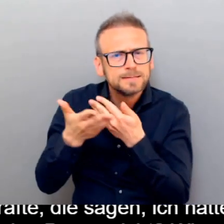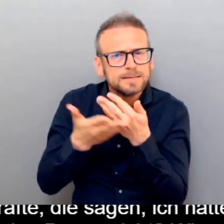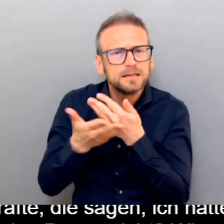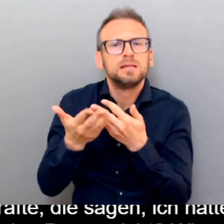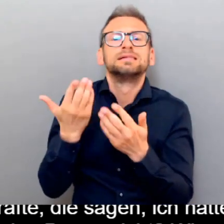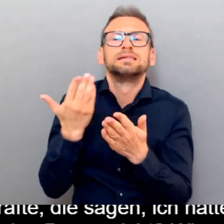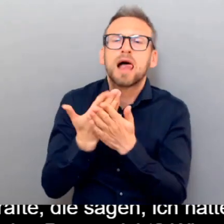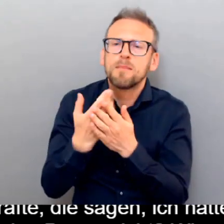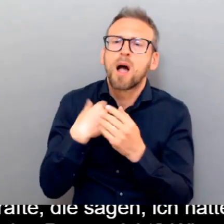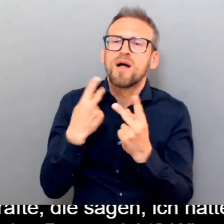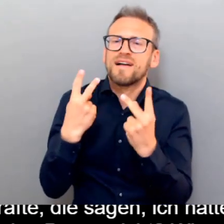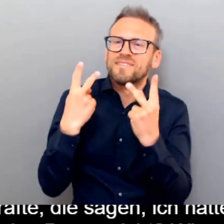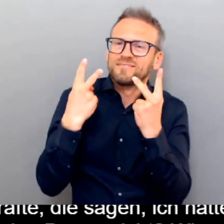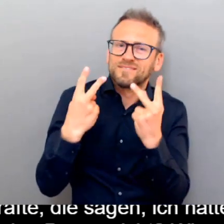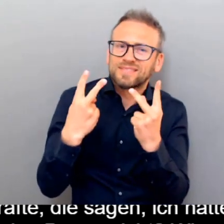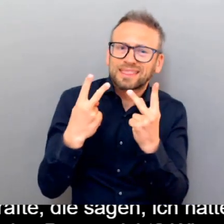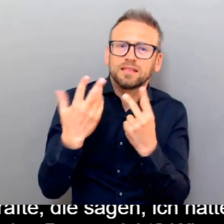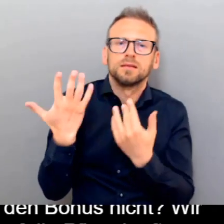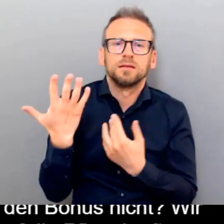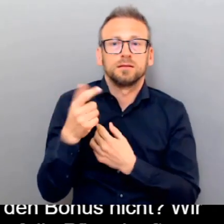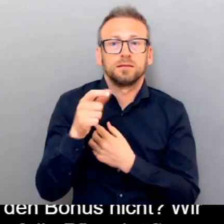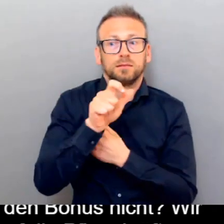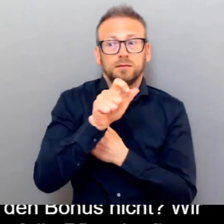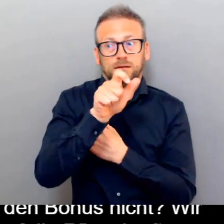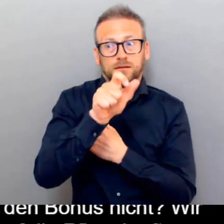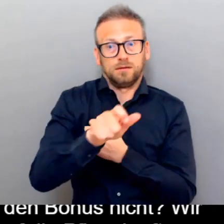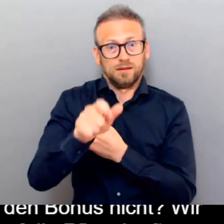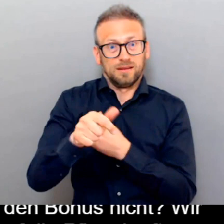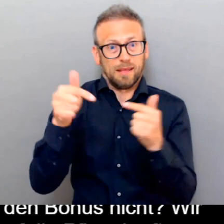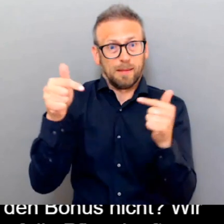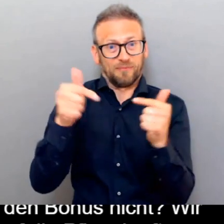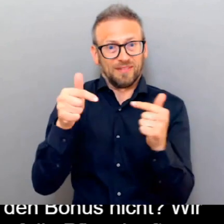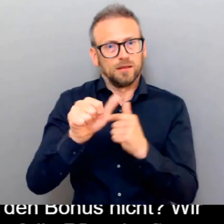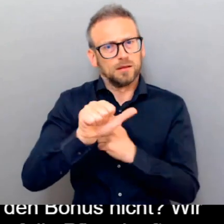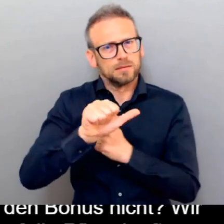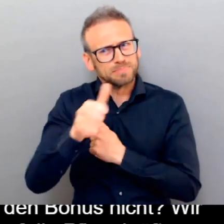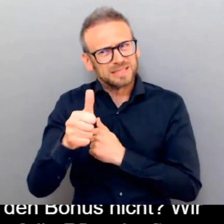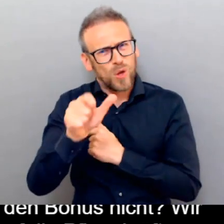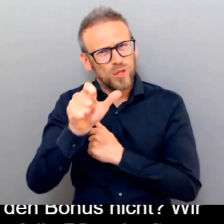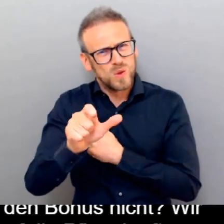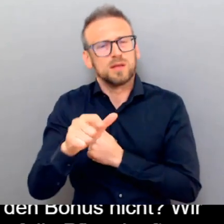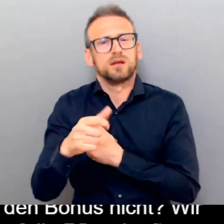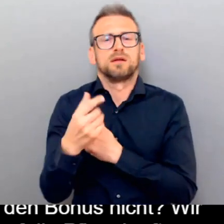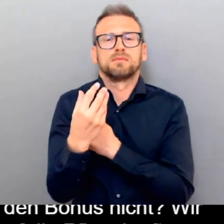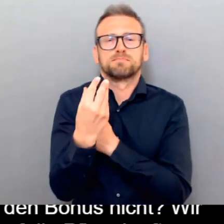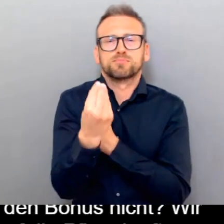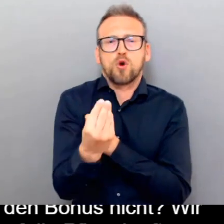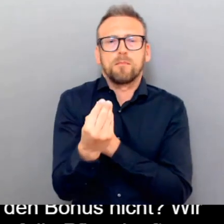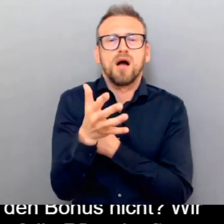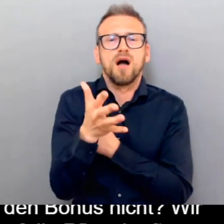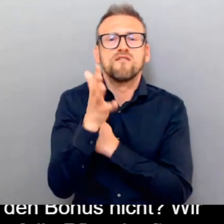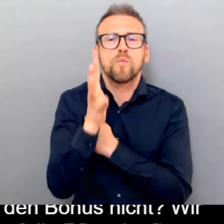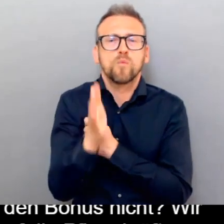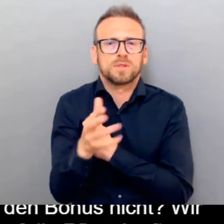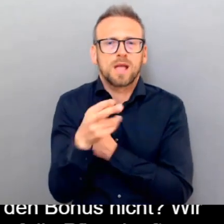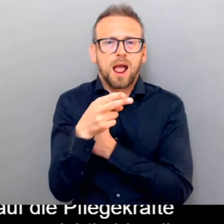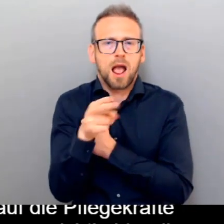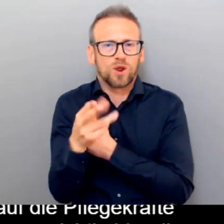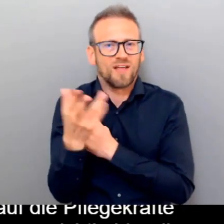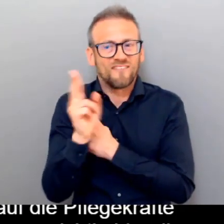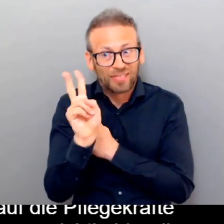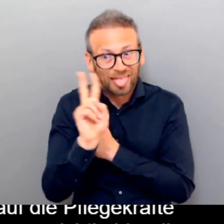dass bereits über 180.000 Anträge gestellt worden sind und über 7.000